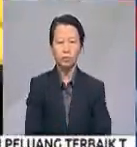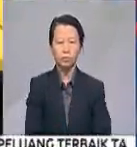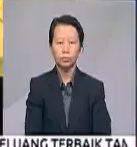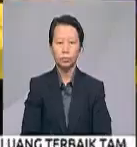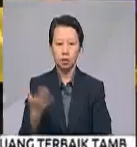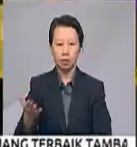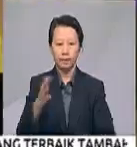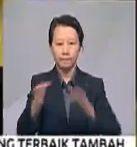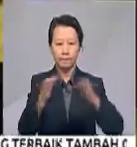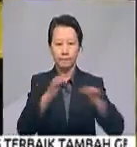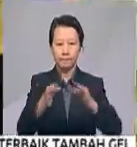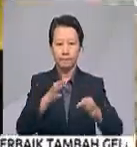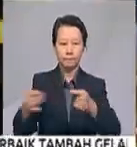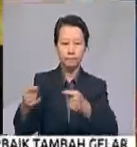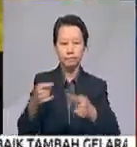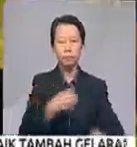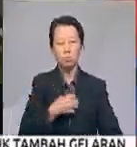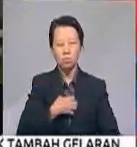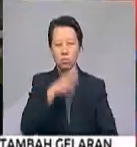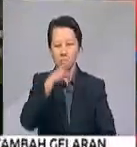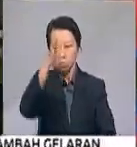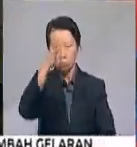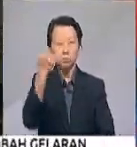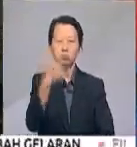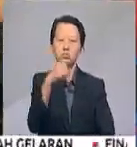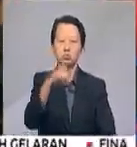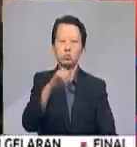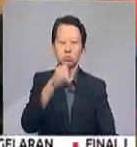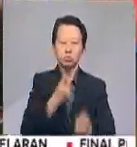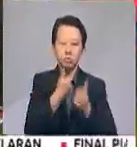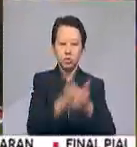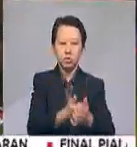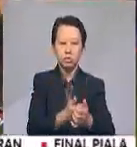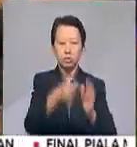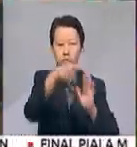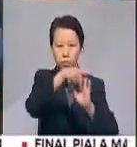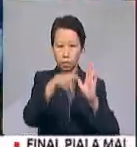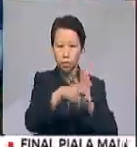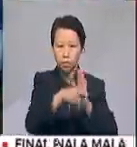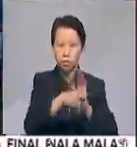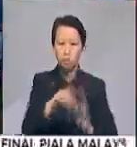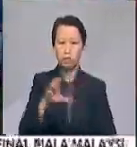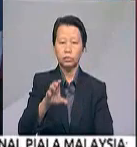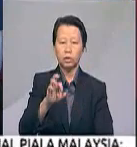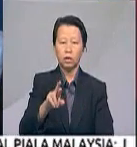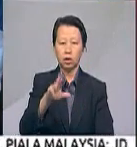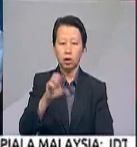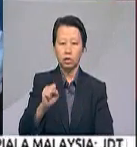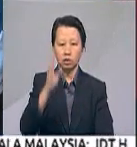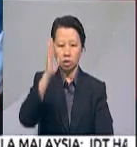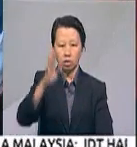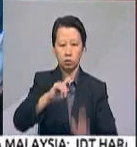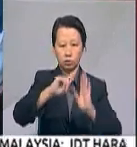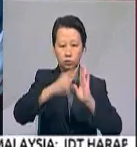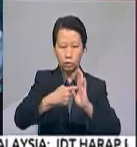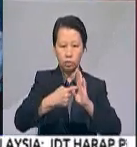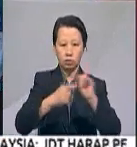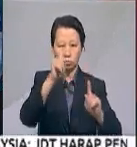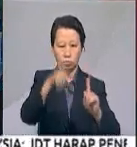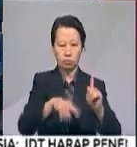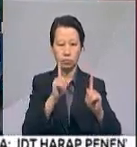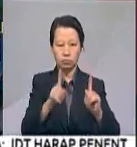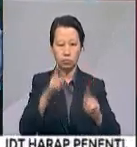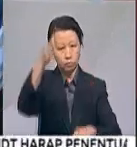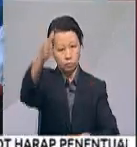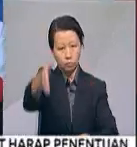Beliau mengulas mengenai rungutan ibu bapa yang tidak berkemampuan dalam mematuhi peraturan penggunaan CRS yang bakal dikuatkuasakan 1 Januari